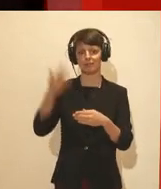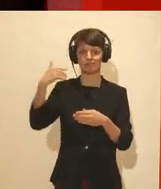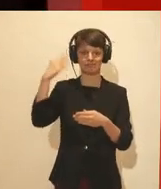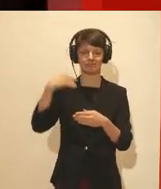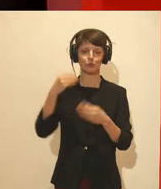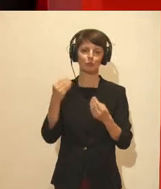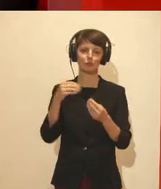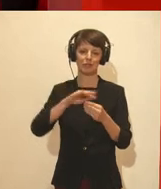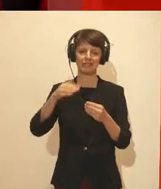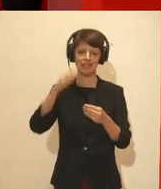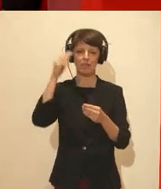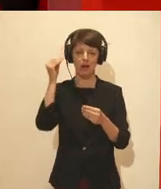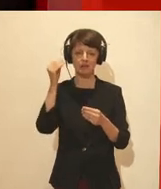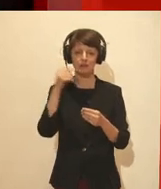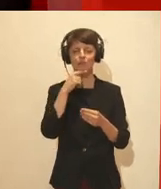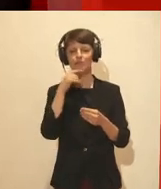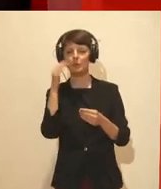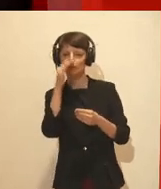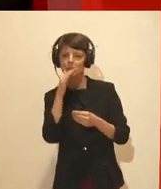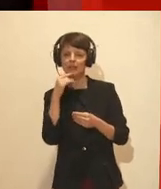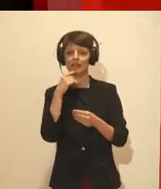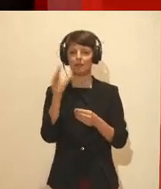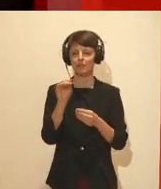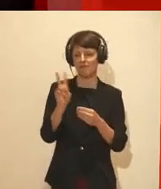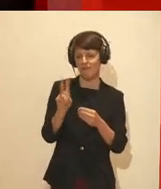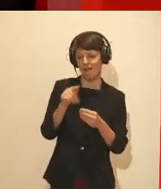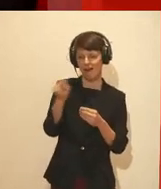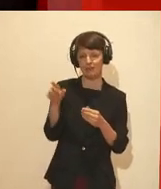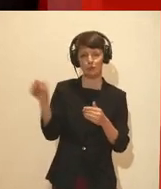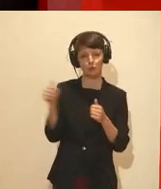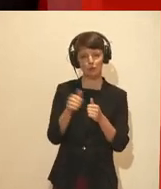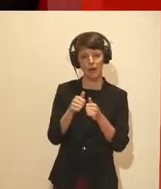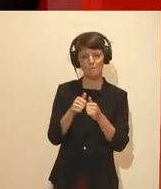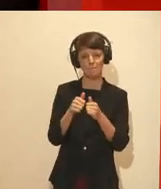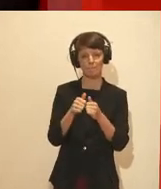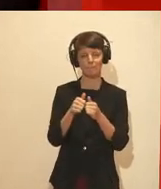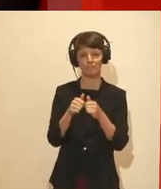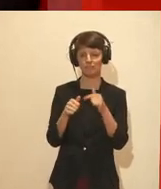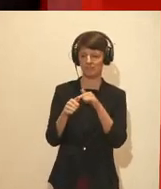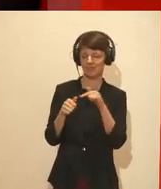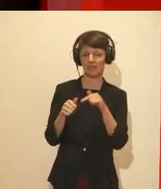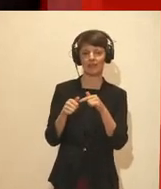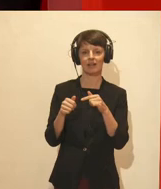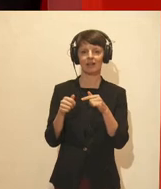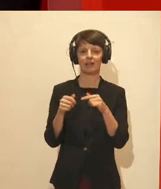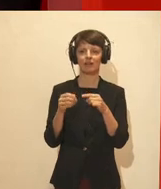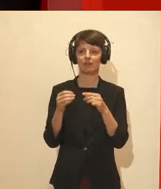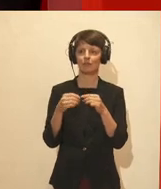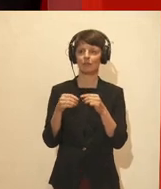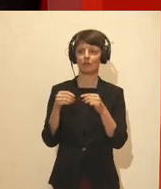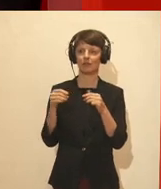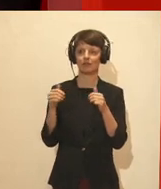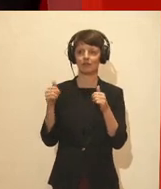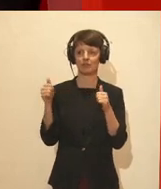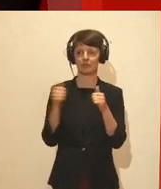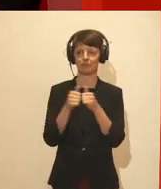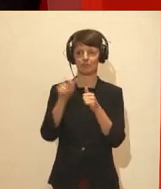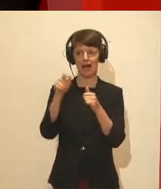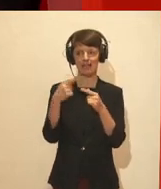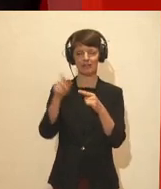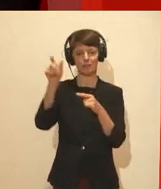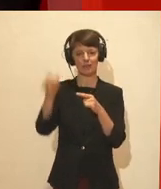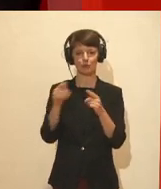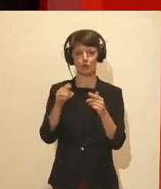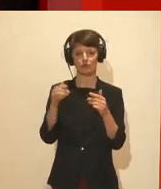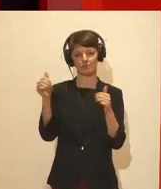sich überlegen musste mit wem fährt man über den atlantik dann hat man den gewählt mit dem man auf der anderen seite ankommt und die